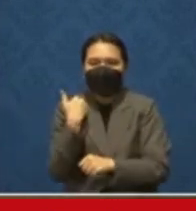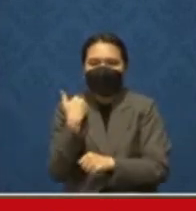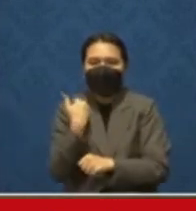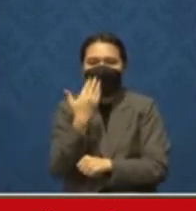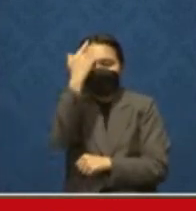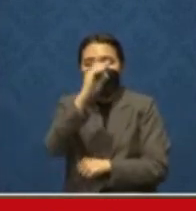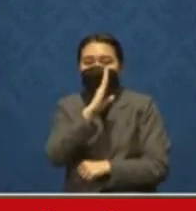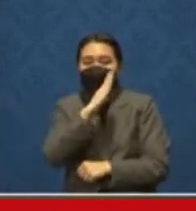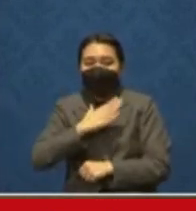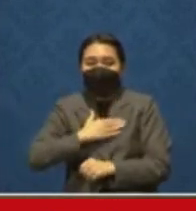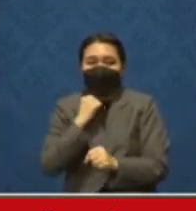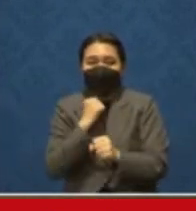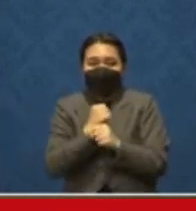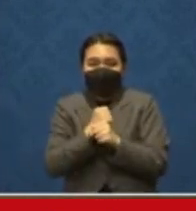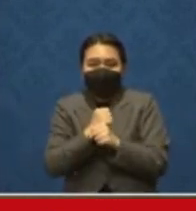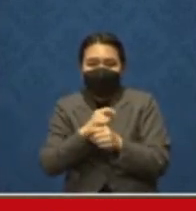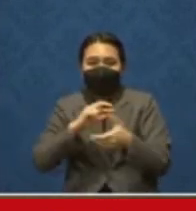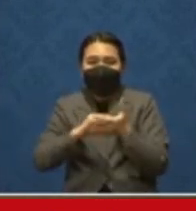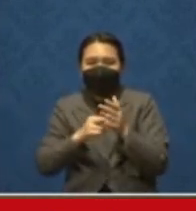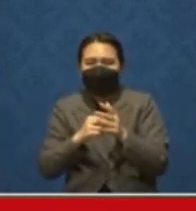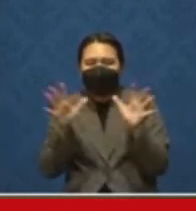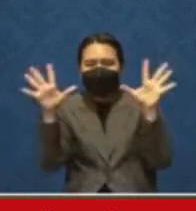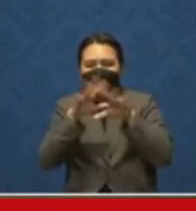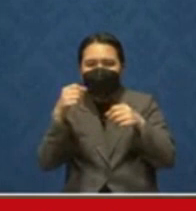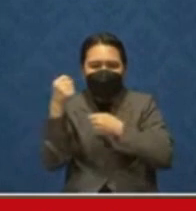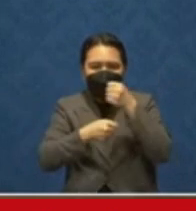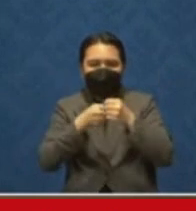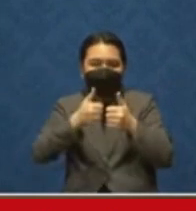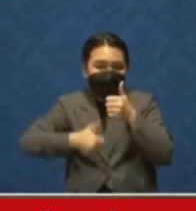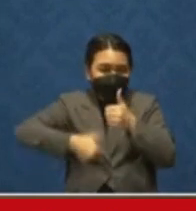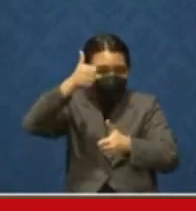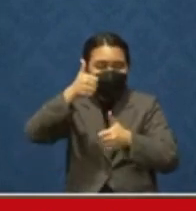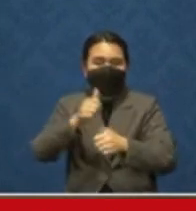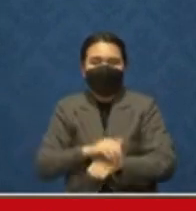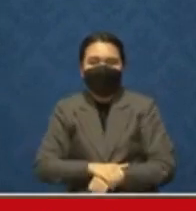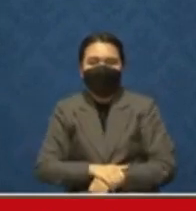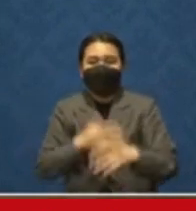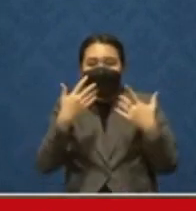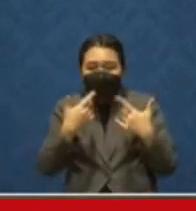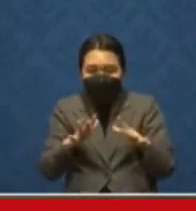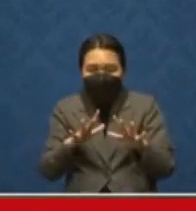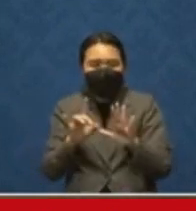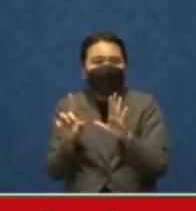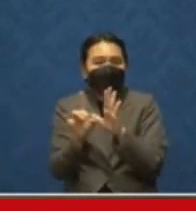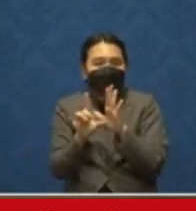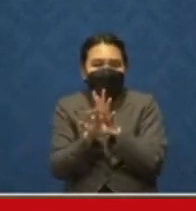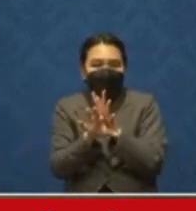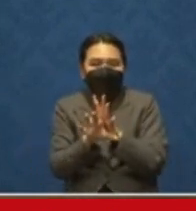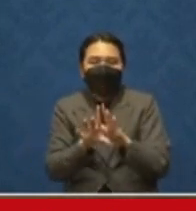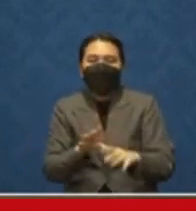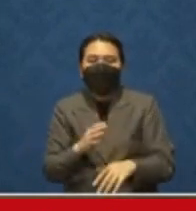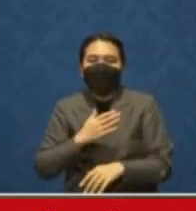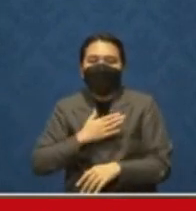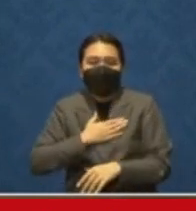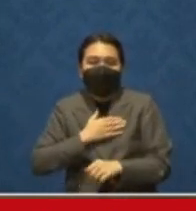ตลอดก็นั่นแหละครับส่วนหนึ่งมาผลจากการทำงานของฝ่ายข้านี่แหละพ่อแม่เรานก